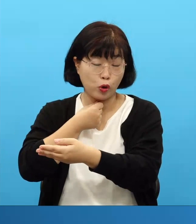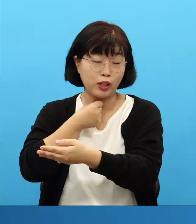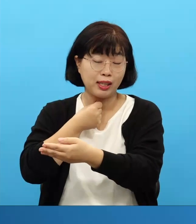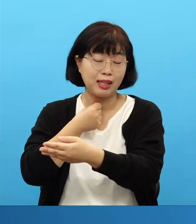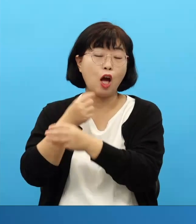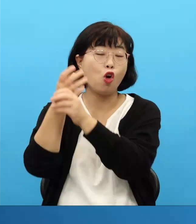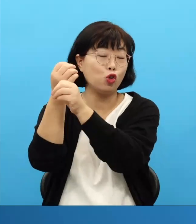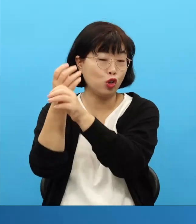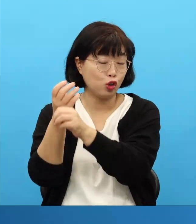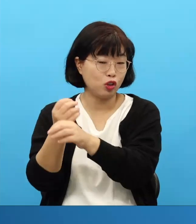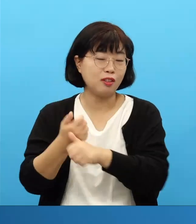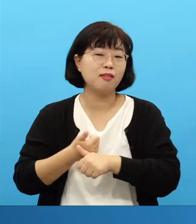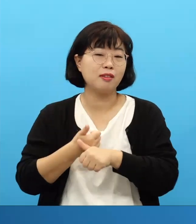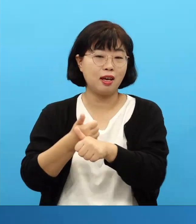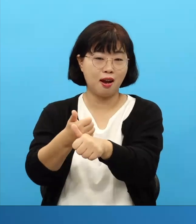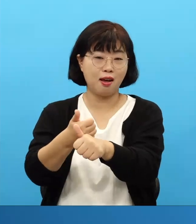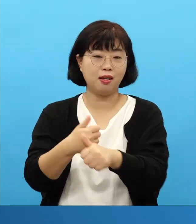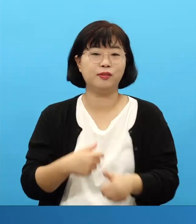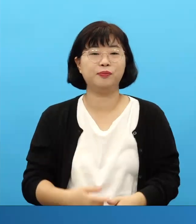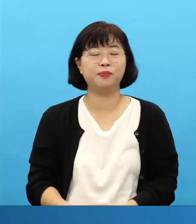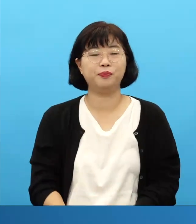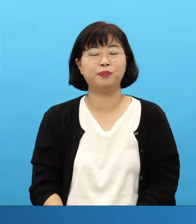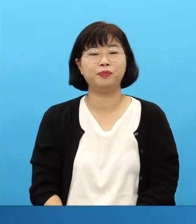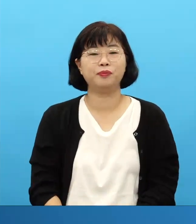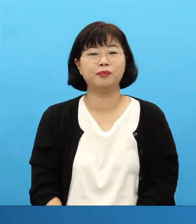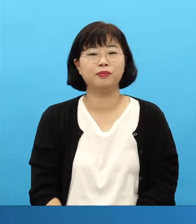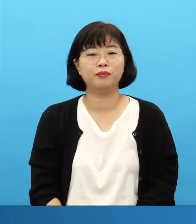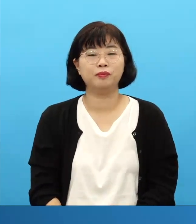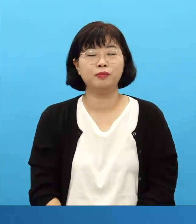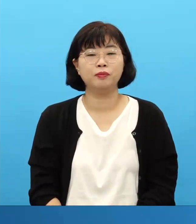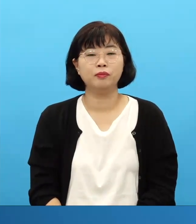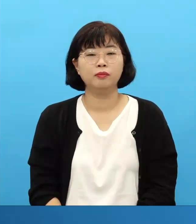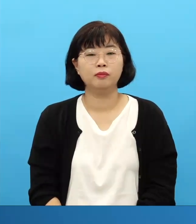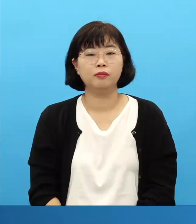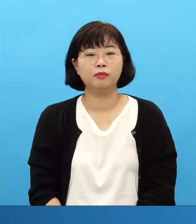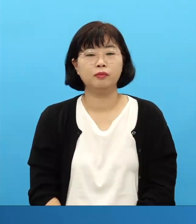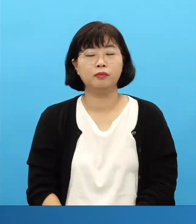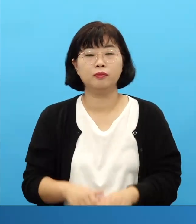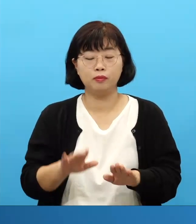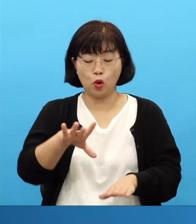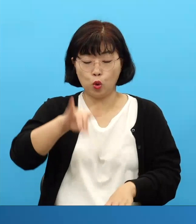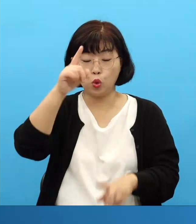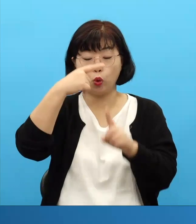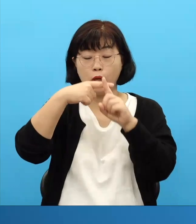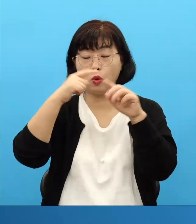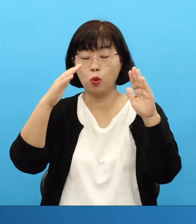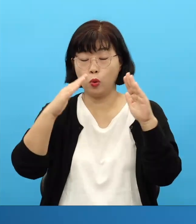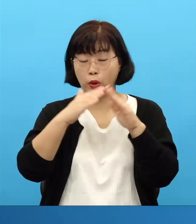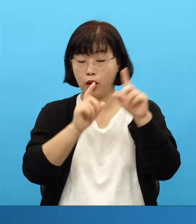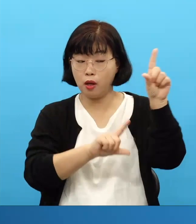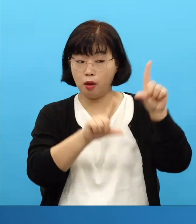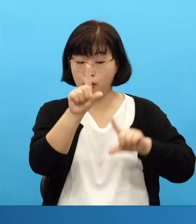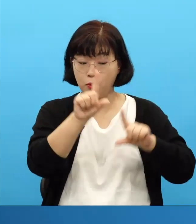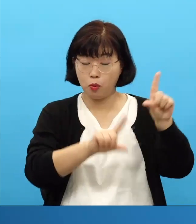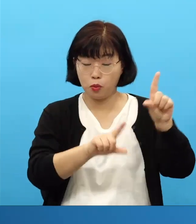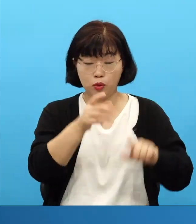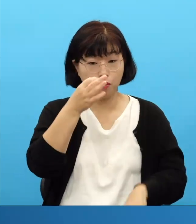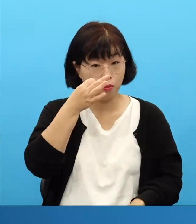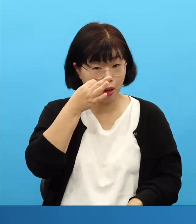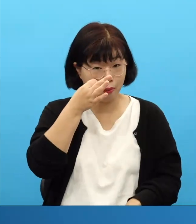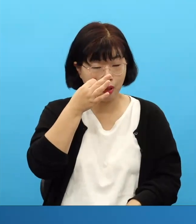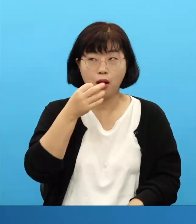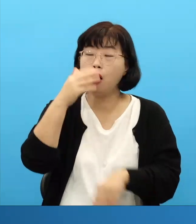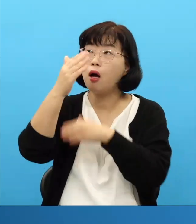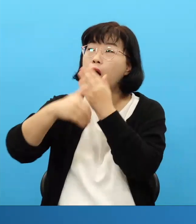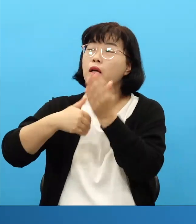산업인들은 정말 하나님께 헌신할 수 있는 시간표에 헌신해요. The early church, they were really able to devote themselves